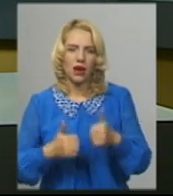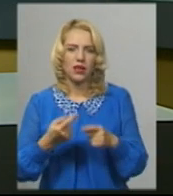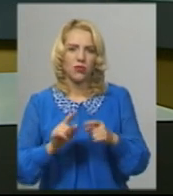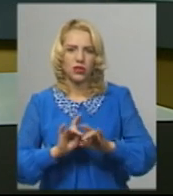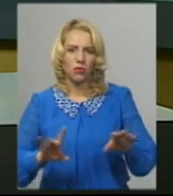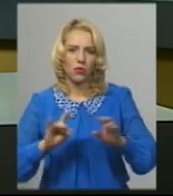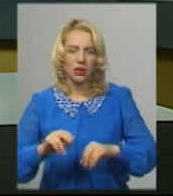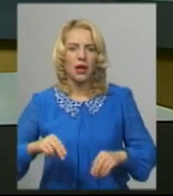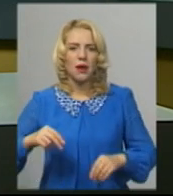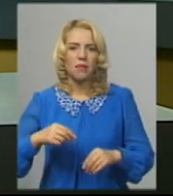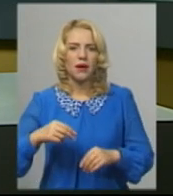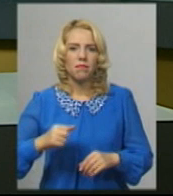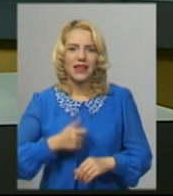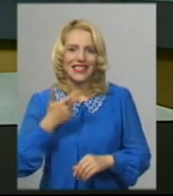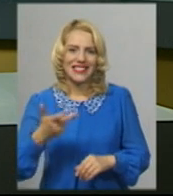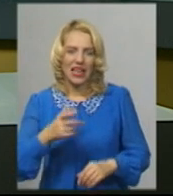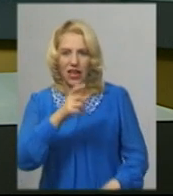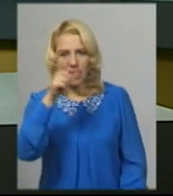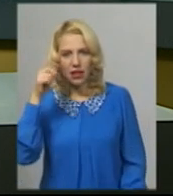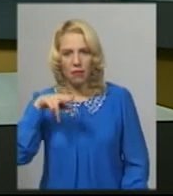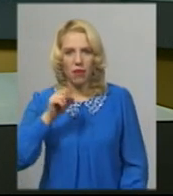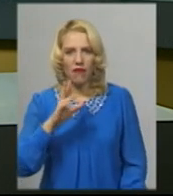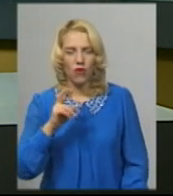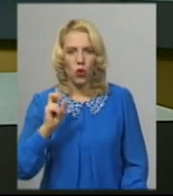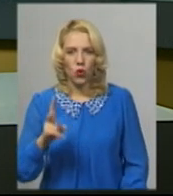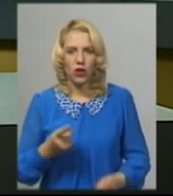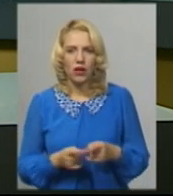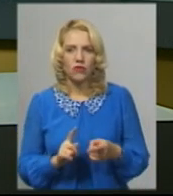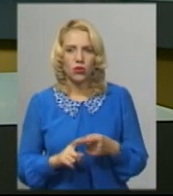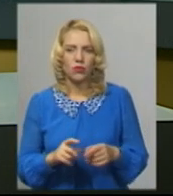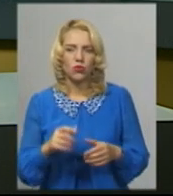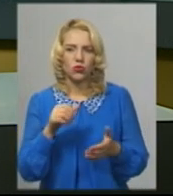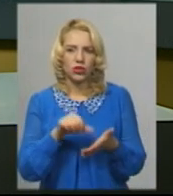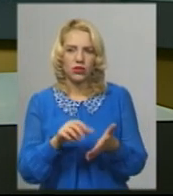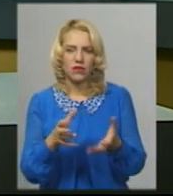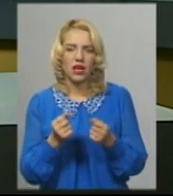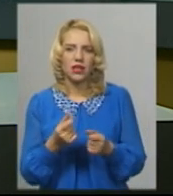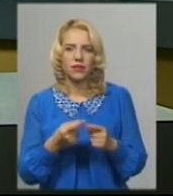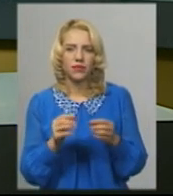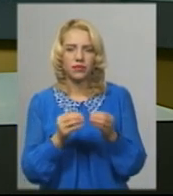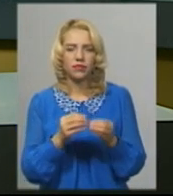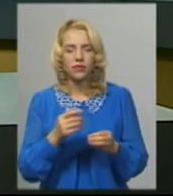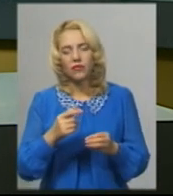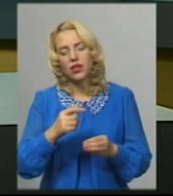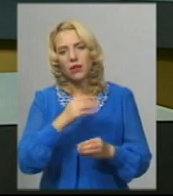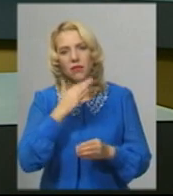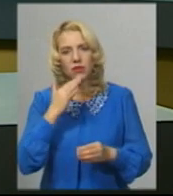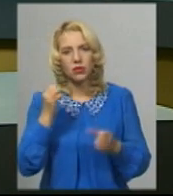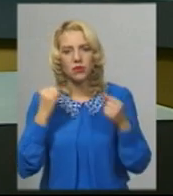Академії змішаних бойових мистецтв «Дамаск» Дмитро Павлюк. За його словами, у змаганнях взяли участь 1000 спортсменів. Вікових обмежень не